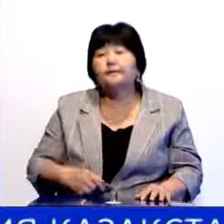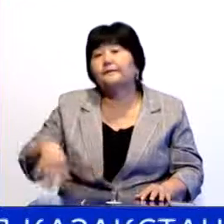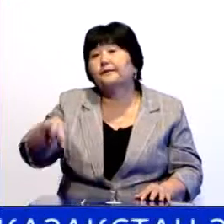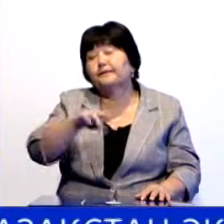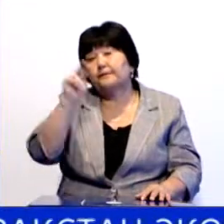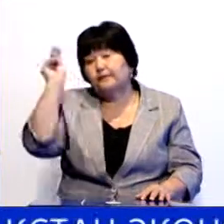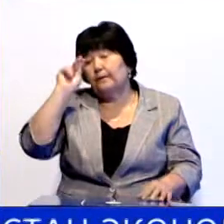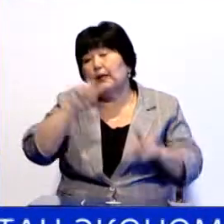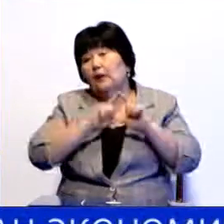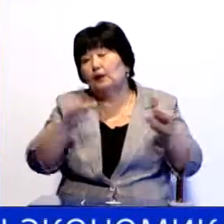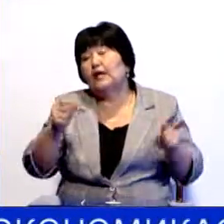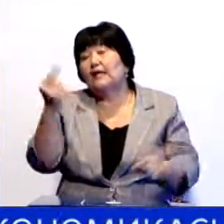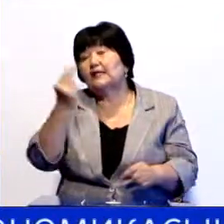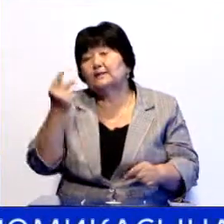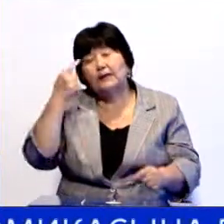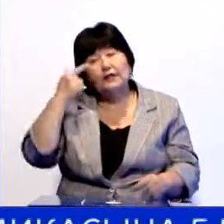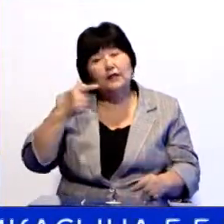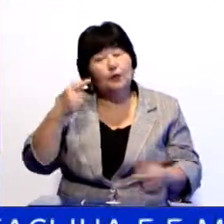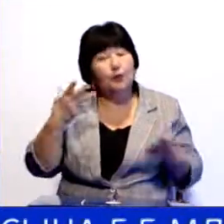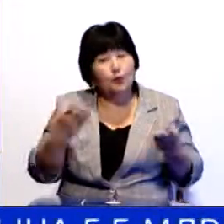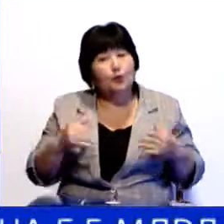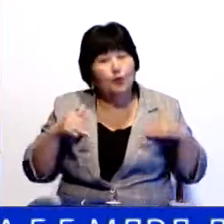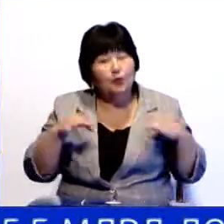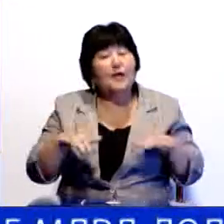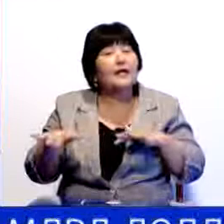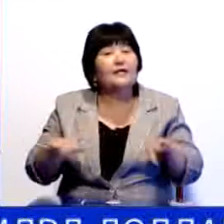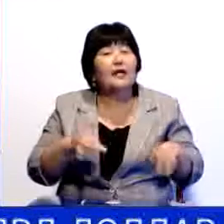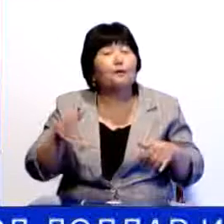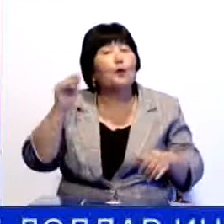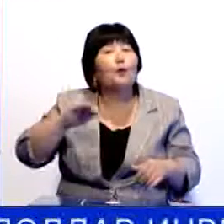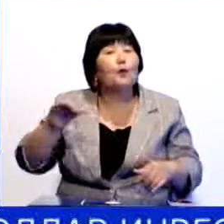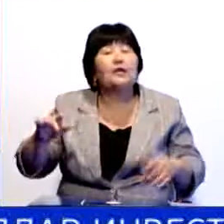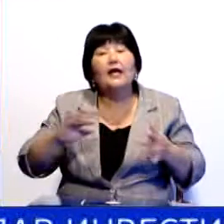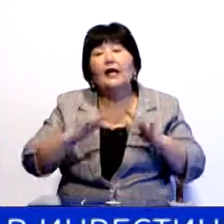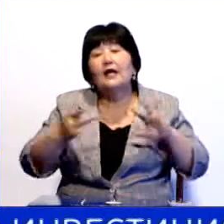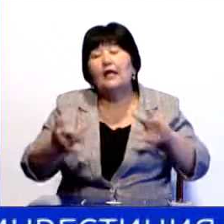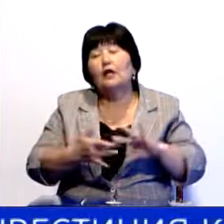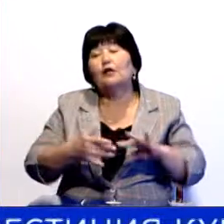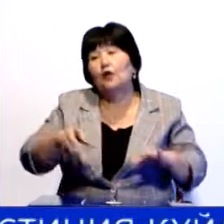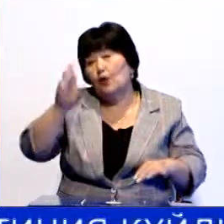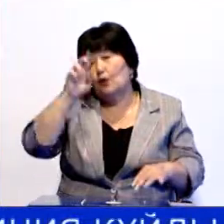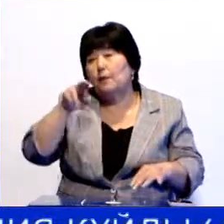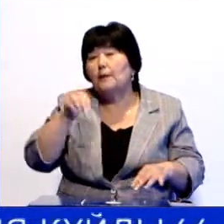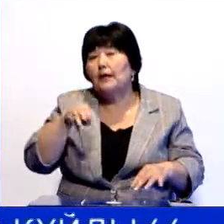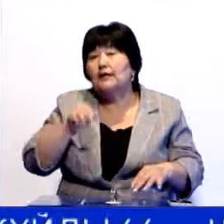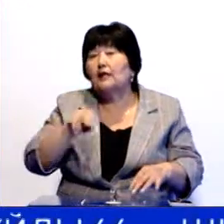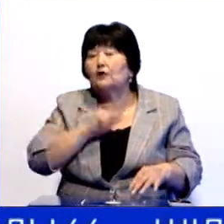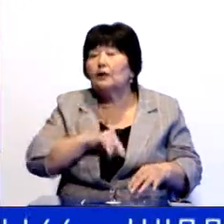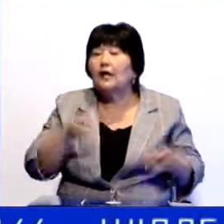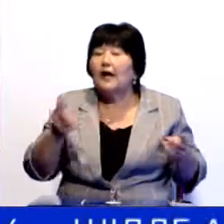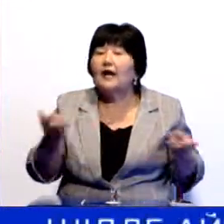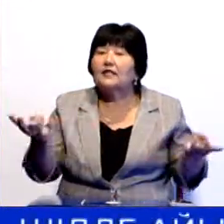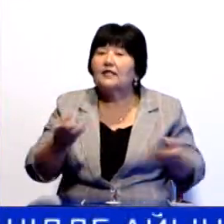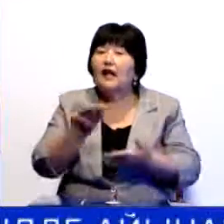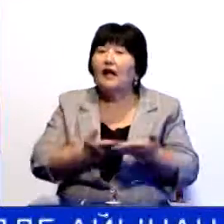Аймақтағы білім ошақтарында цифрлық сауаттылық күні өткізілуде. Шара барысында оқушыларға электрондық үкімет порталымен жұмыс жасау және қажетті